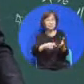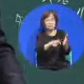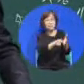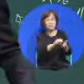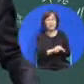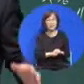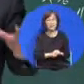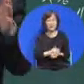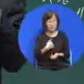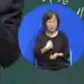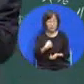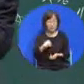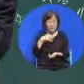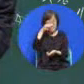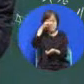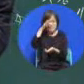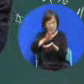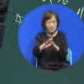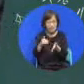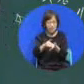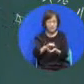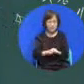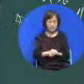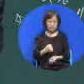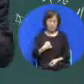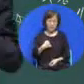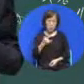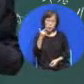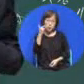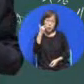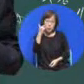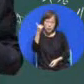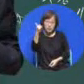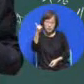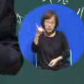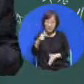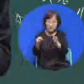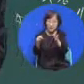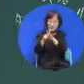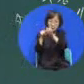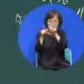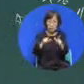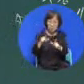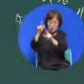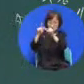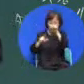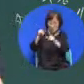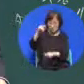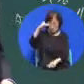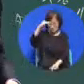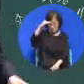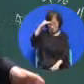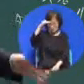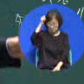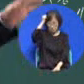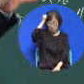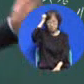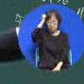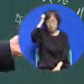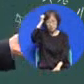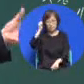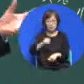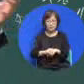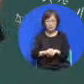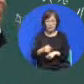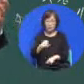this. 우리 부모님들이 신앙생활하는 걸 저는 봤거든요. I saw how my parents live their walk of faith. 진짜로